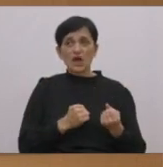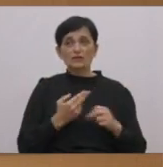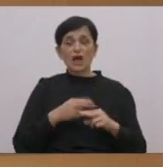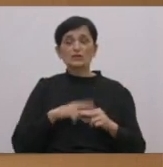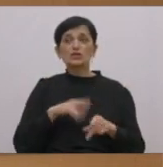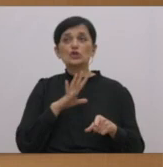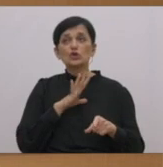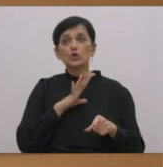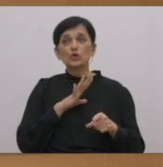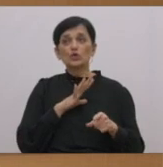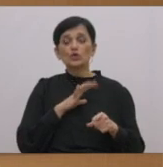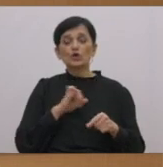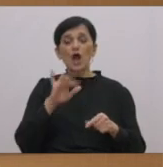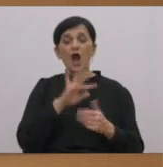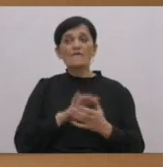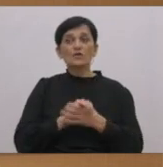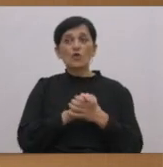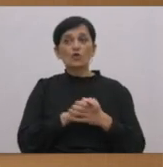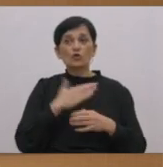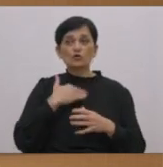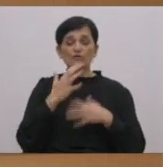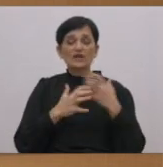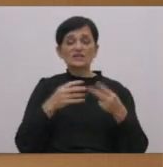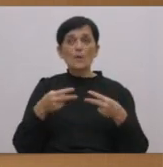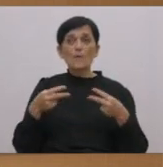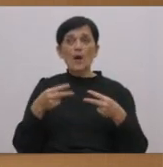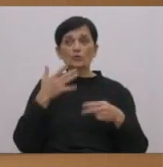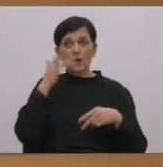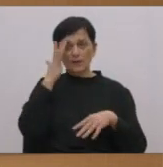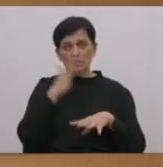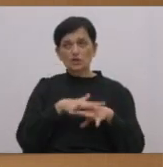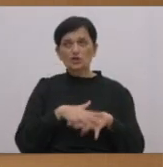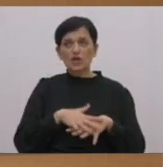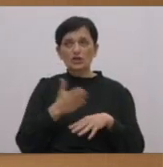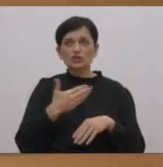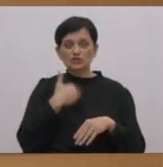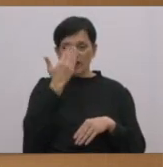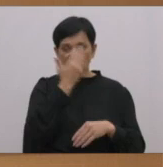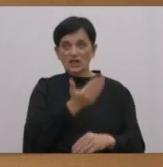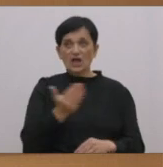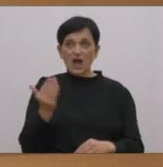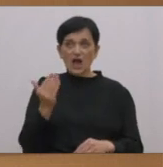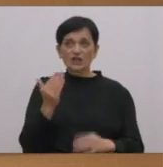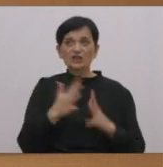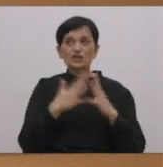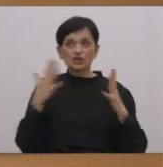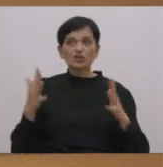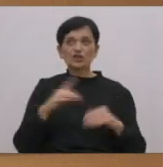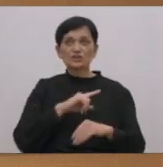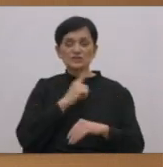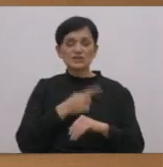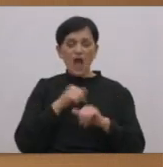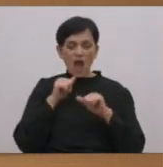იყო ევროკავშირის ჩვენი საერთაშორისო პარტნიორების ამერიკის შეერთებული შტატების ჩვენი ხალხის დიდი